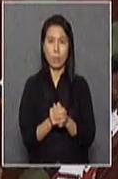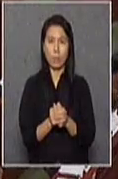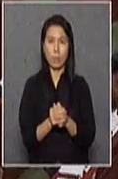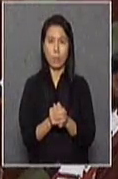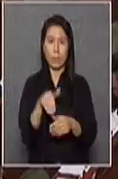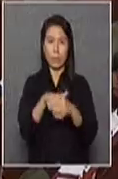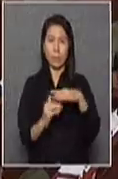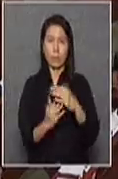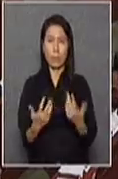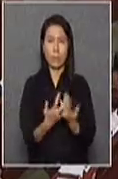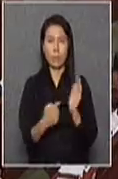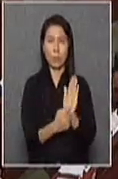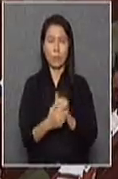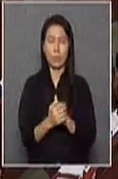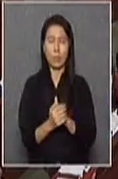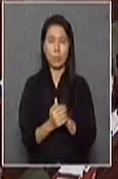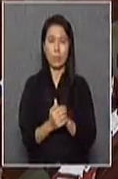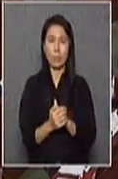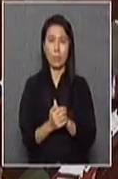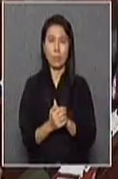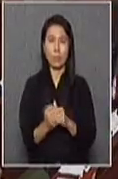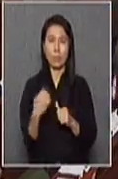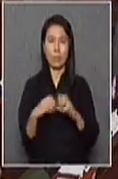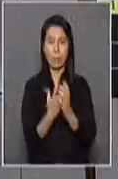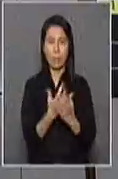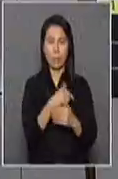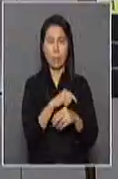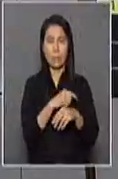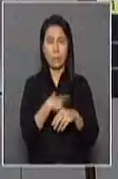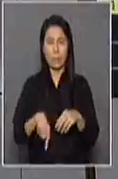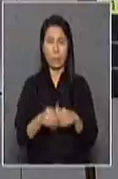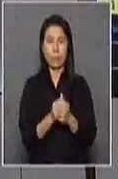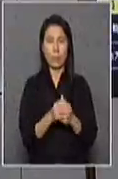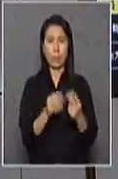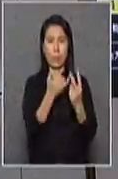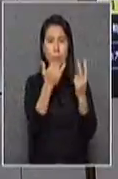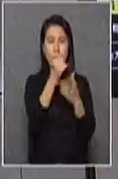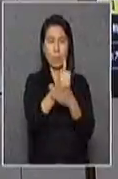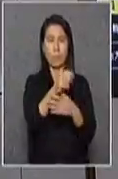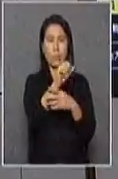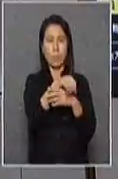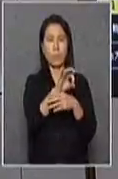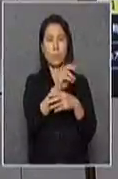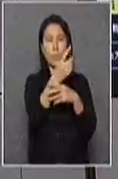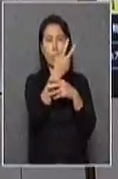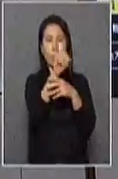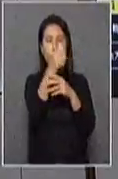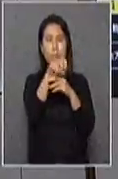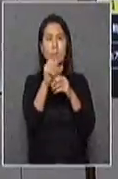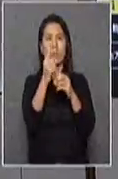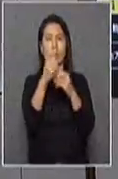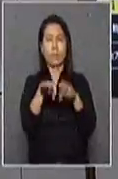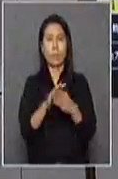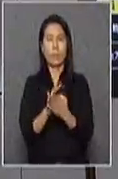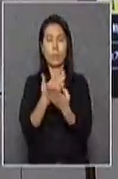停止表決，顯示結果。功能團體選舉產生的議員26位出席，沒有人贊成，23位反對，1位棄權。分